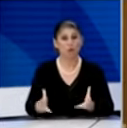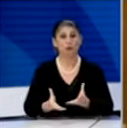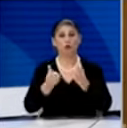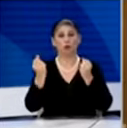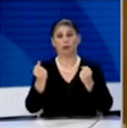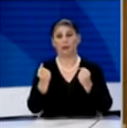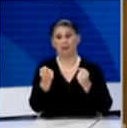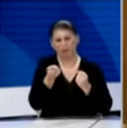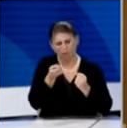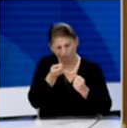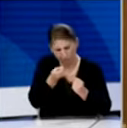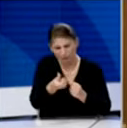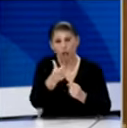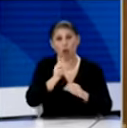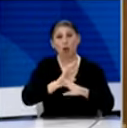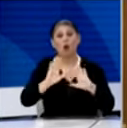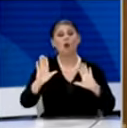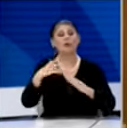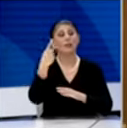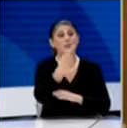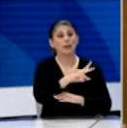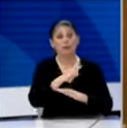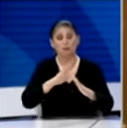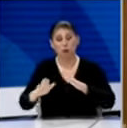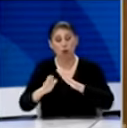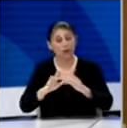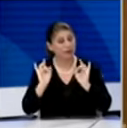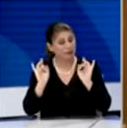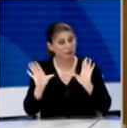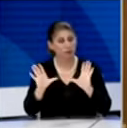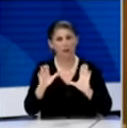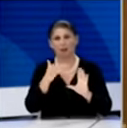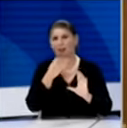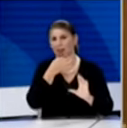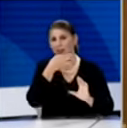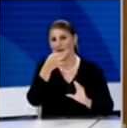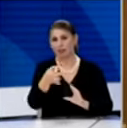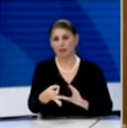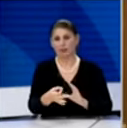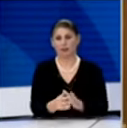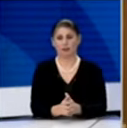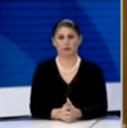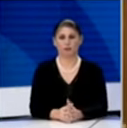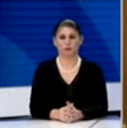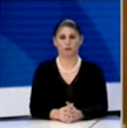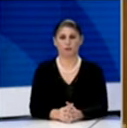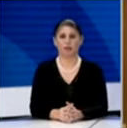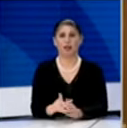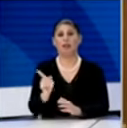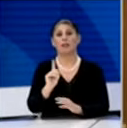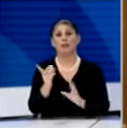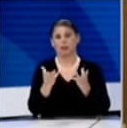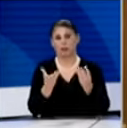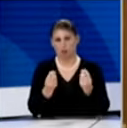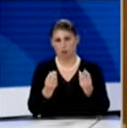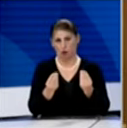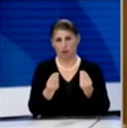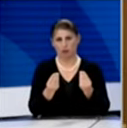χάρου τα δόντια χωρίς καμία δική σας πρόνοια, δεν θα λέγατε δεν ήταν και